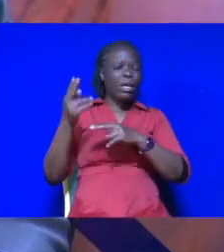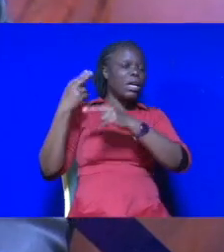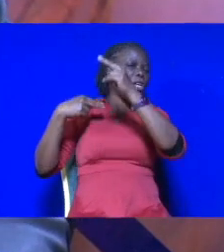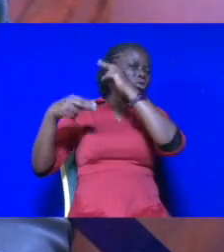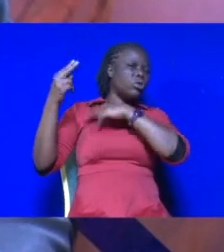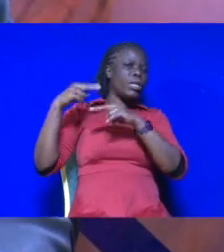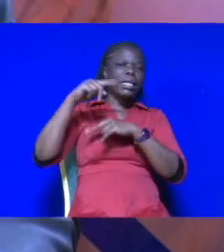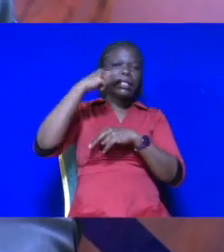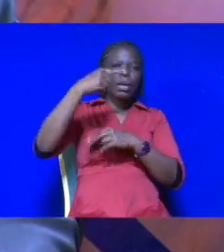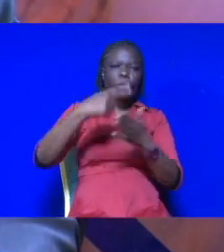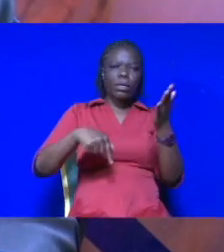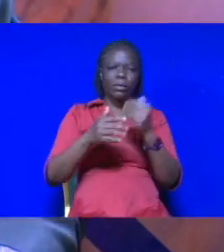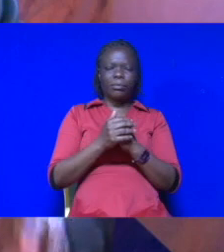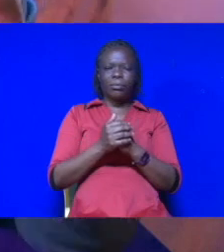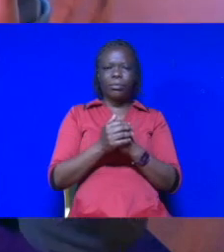wanasema